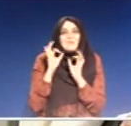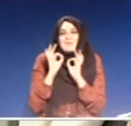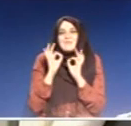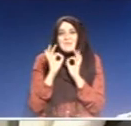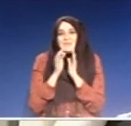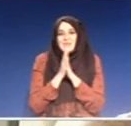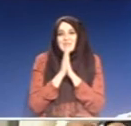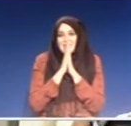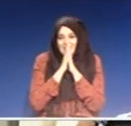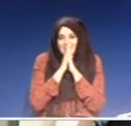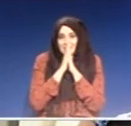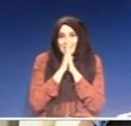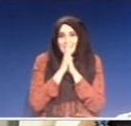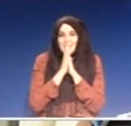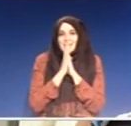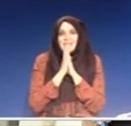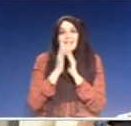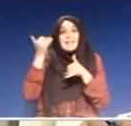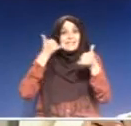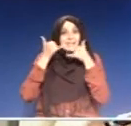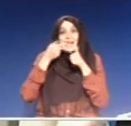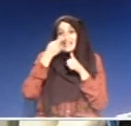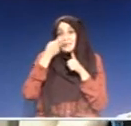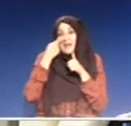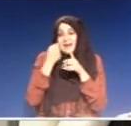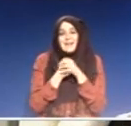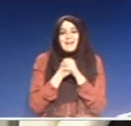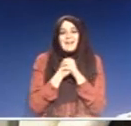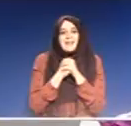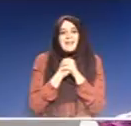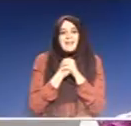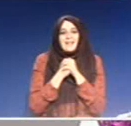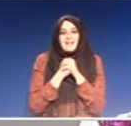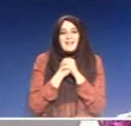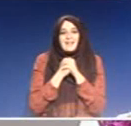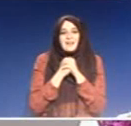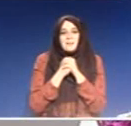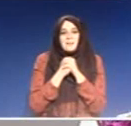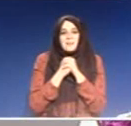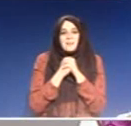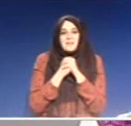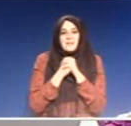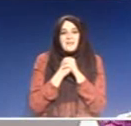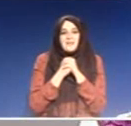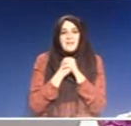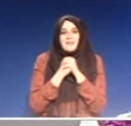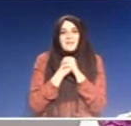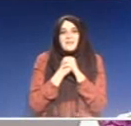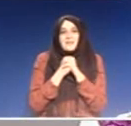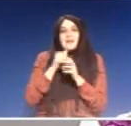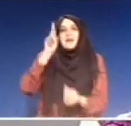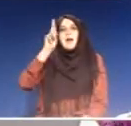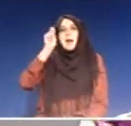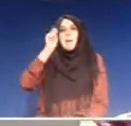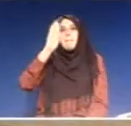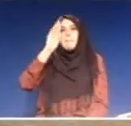ربما اتصال الخبراء اليوم في برنامج والصلح خير. قلت سعيد رابح من